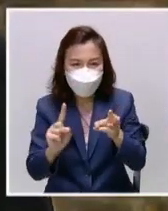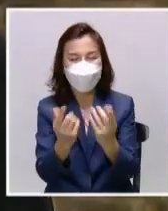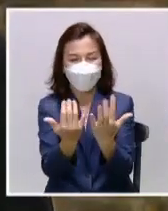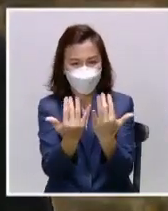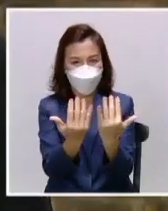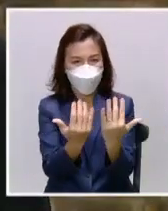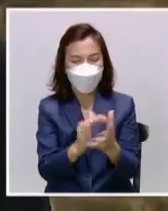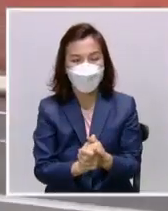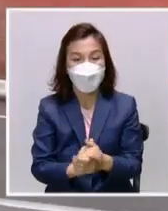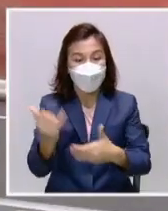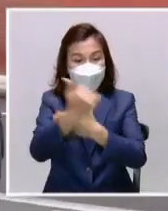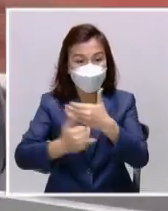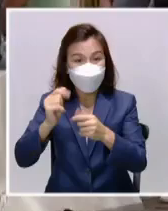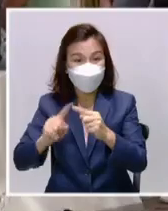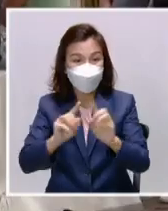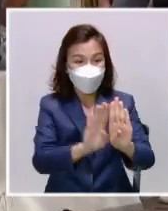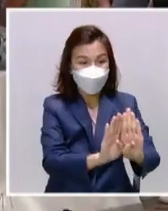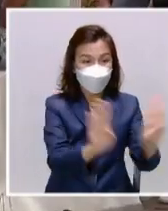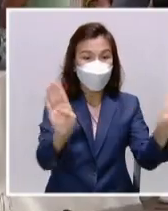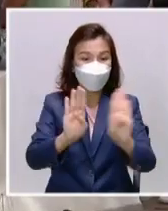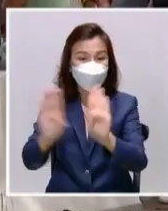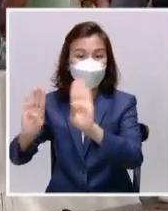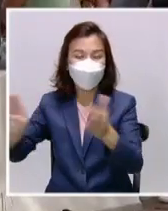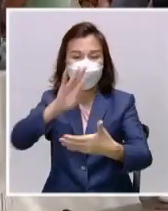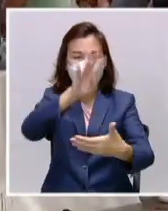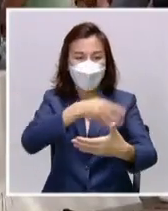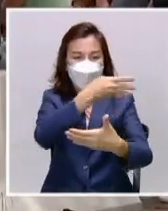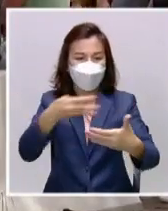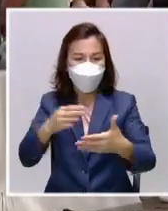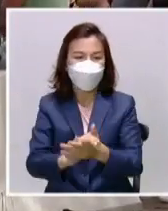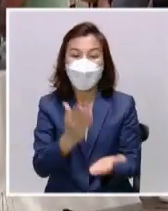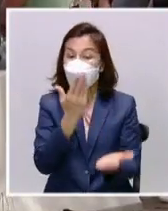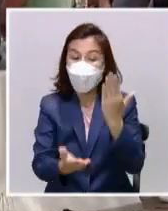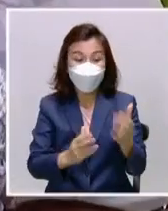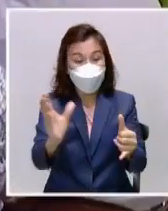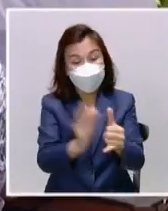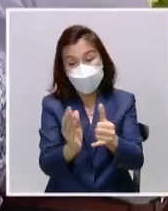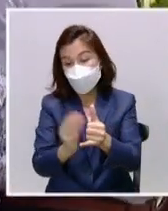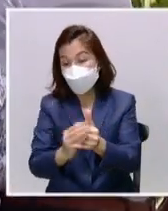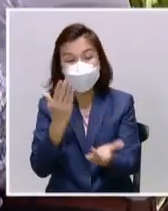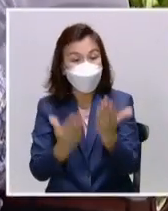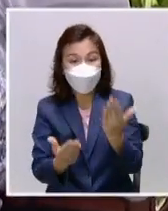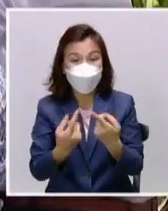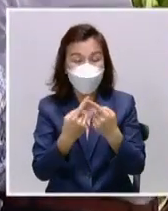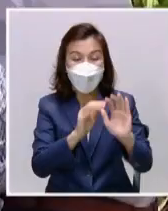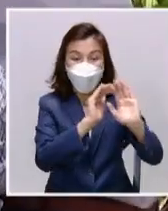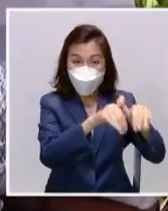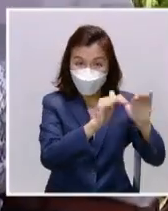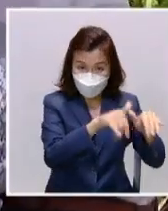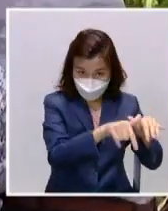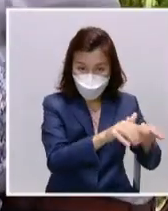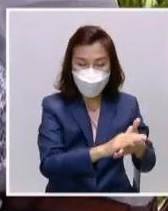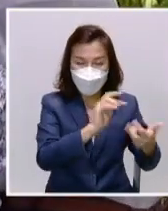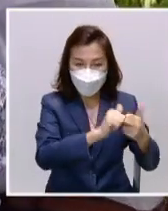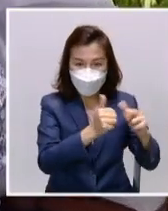อังกฤษและก็มีหลายชาติให้คุณได้เปิดประเทศและเศรษฐกิจตามแผนเดิมท่ามกลางยอดผู้ติดเชื้อ cavillมีความที่เพิ่มขึ้นค่ะออสเตรเลียก็